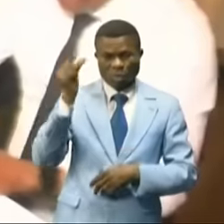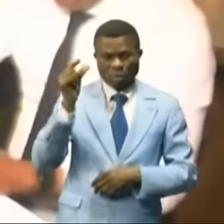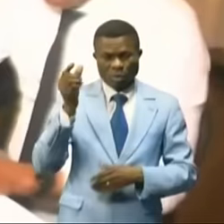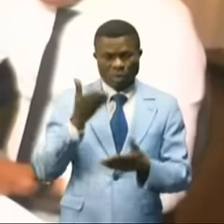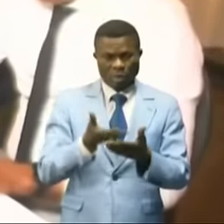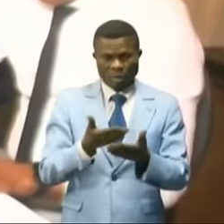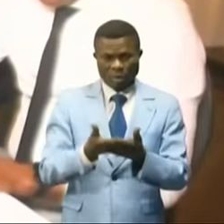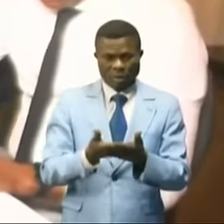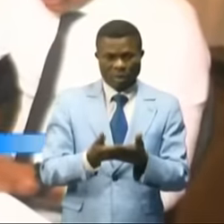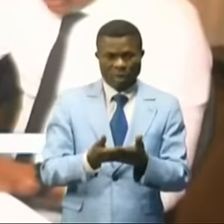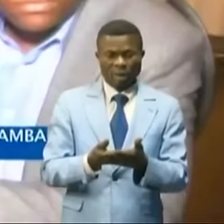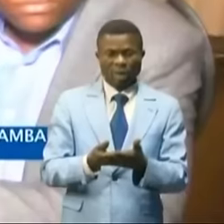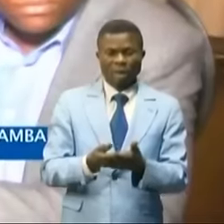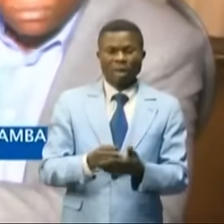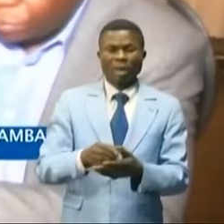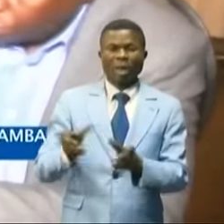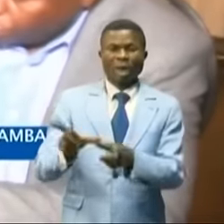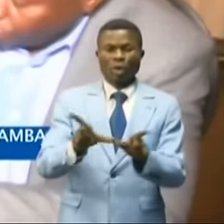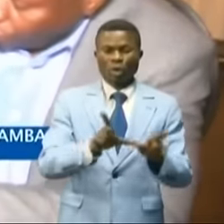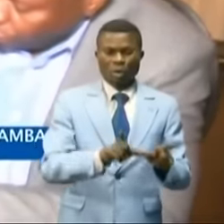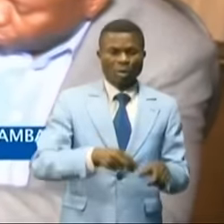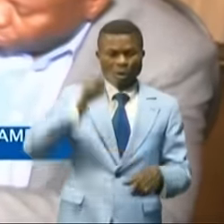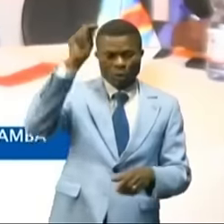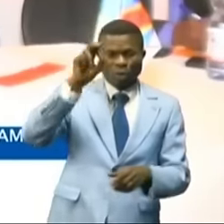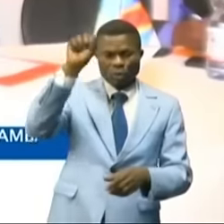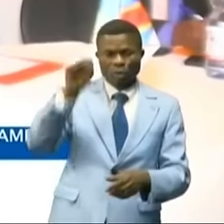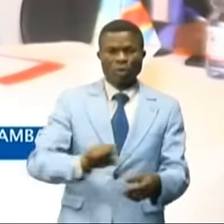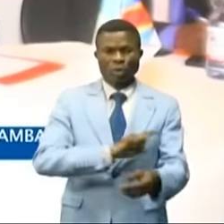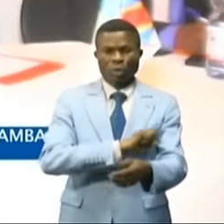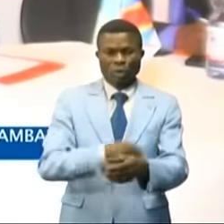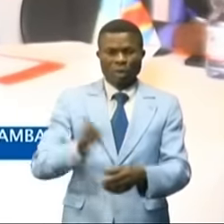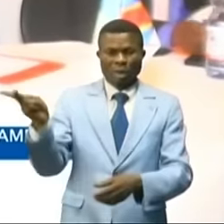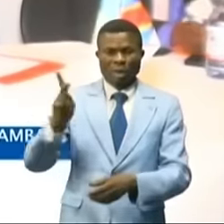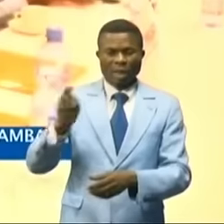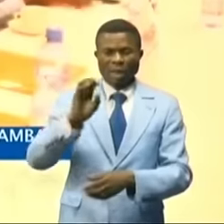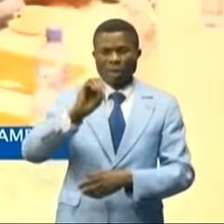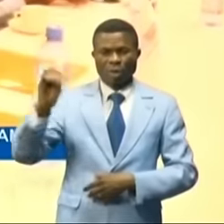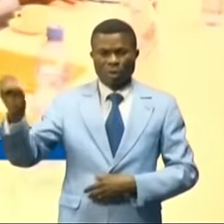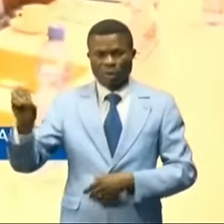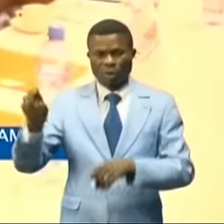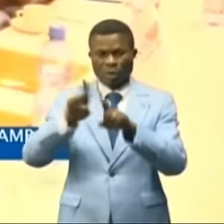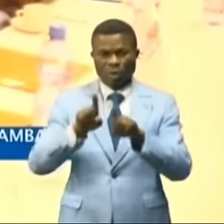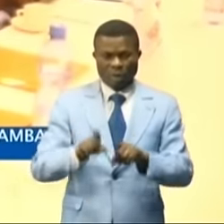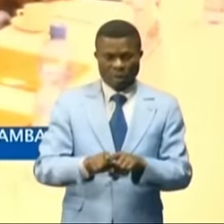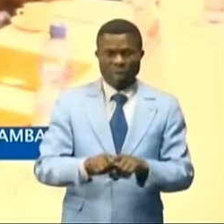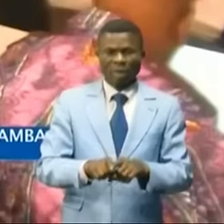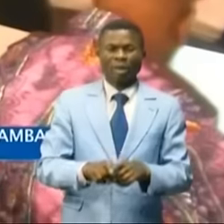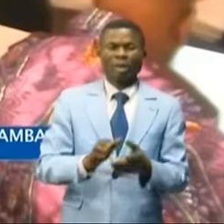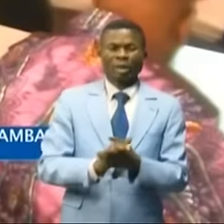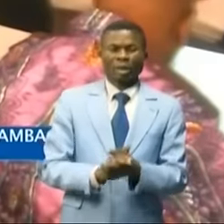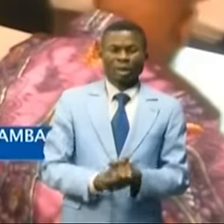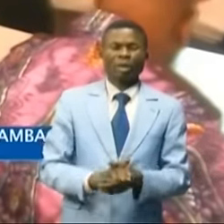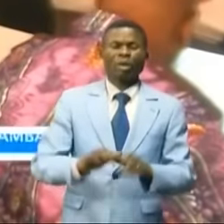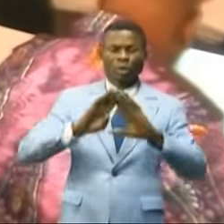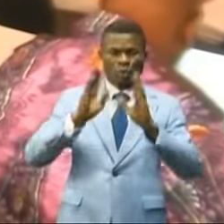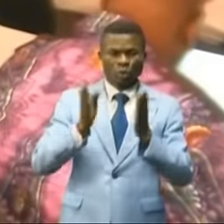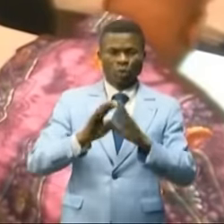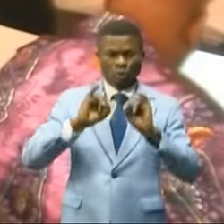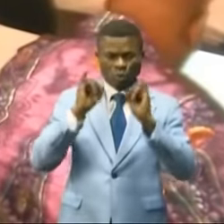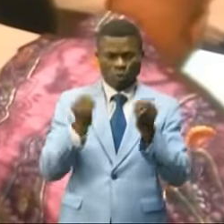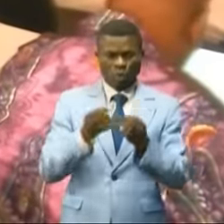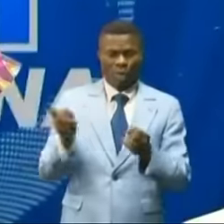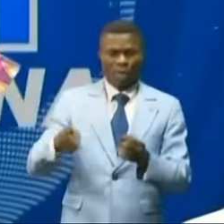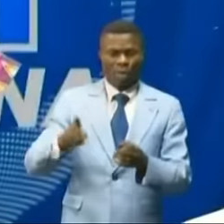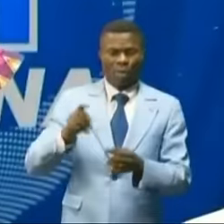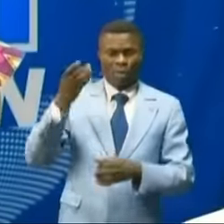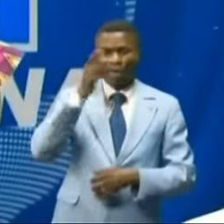cas du Haut-Katanga, le Lualaba, le Nord et le Sud Kivu, le Kasaï oriental et à Durba et Isiro, en province